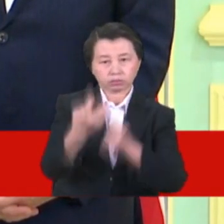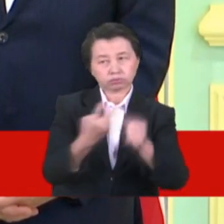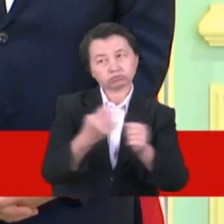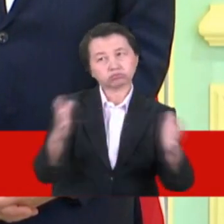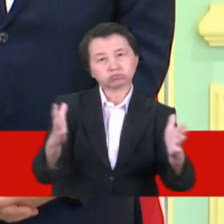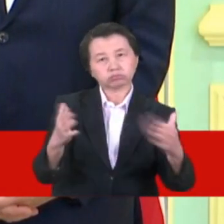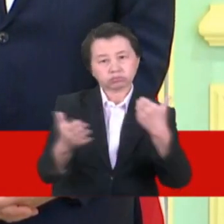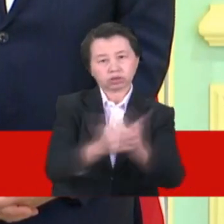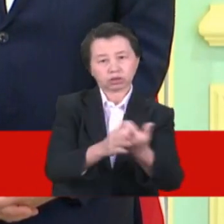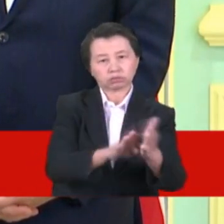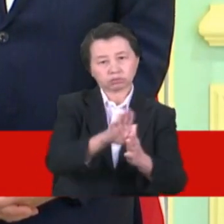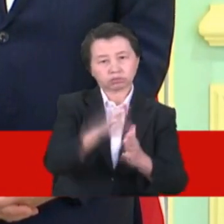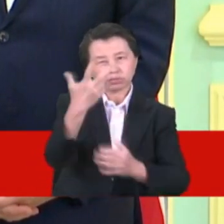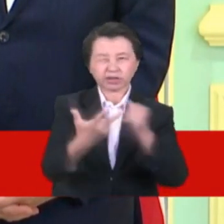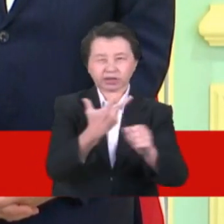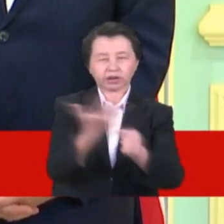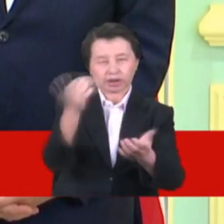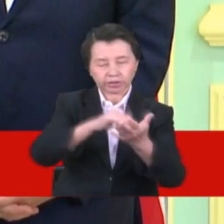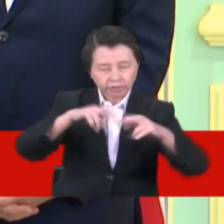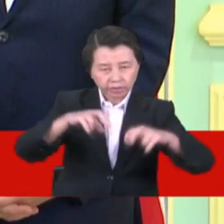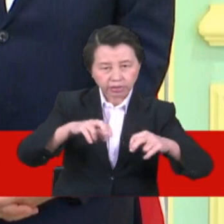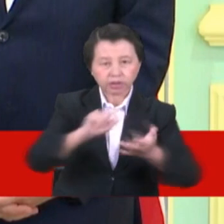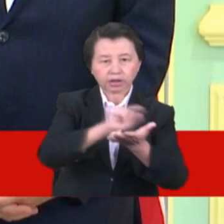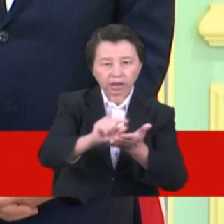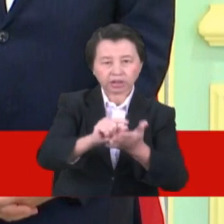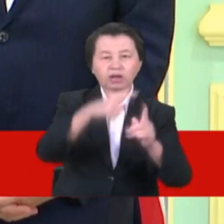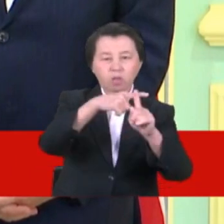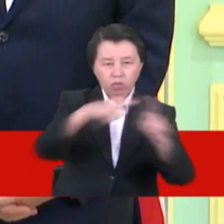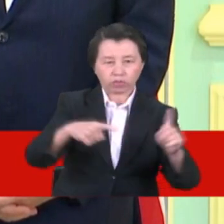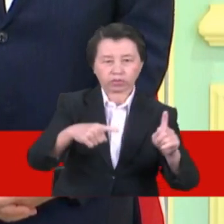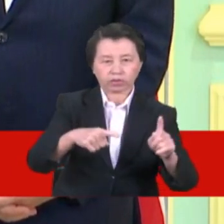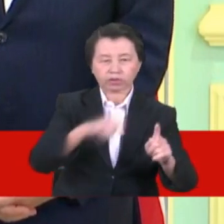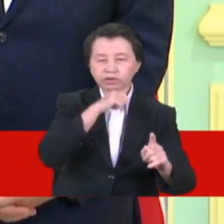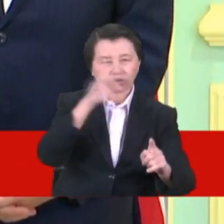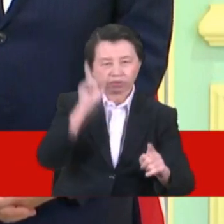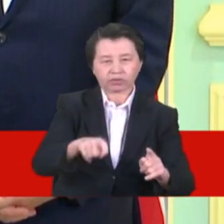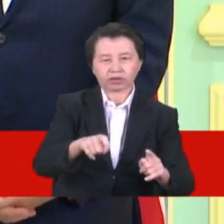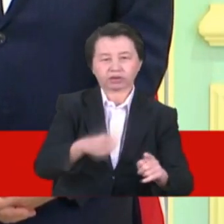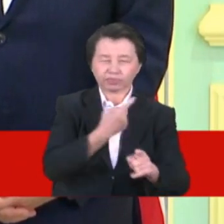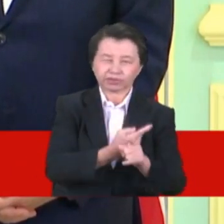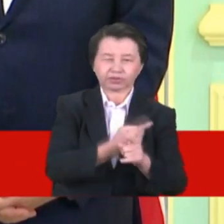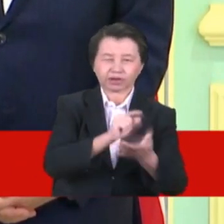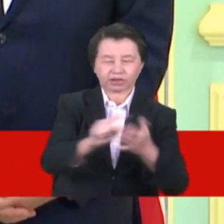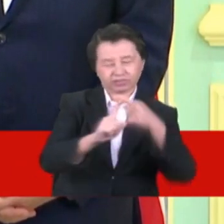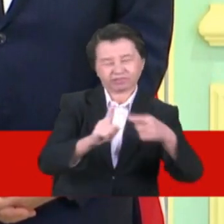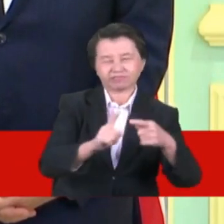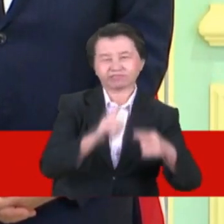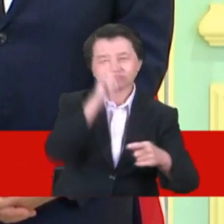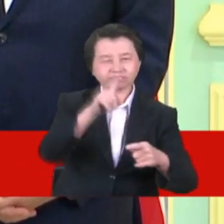Nah, kalau ekonomi pulih 3 tahun kita review lah. Gaji motong ni memang tidak wajar, ya. Nah,